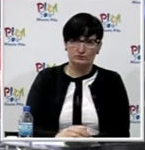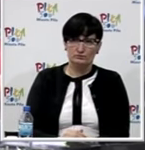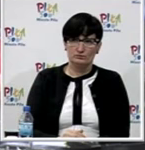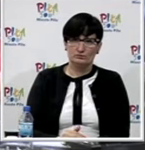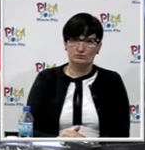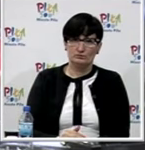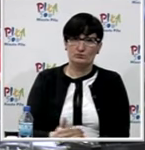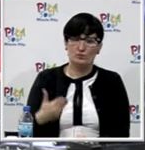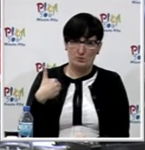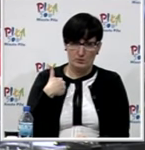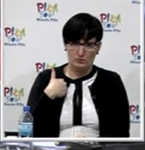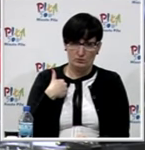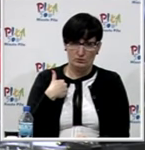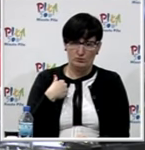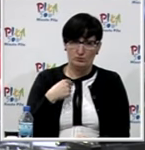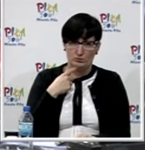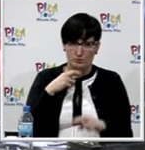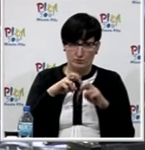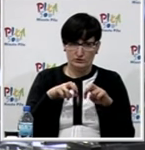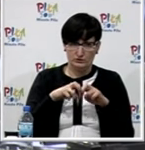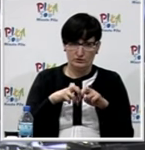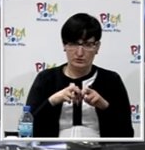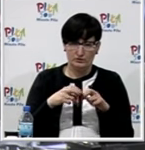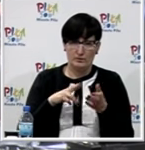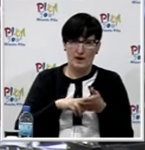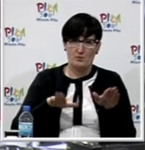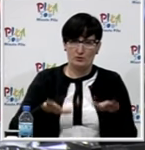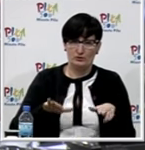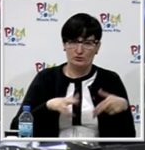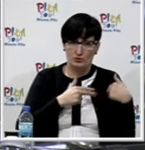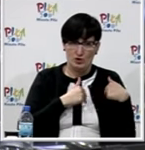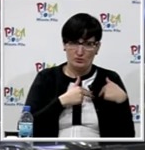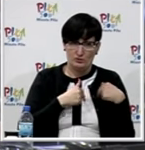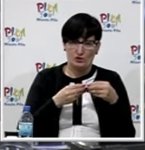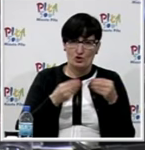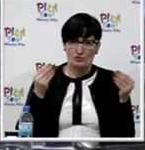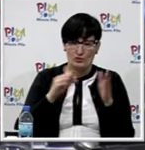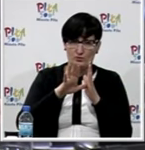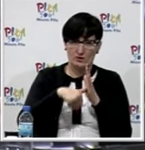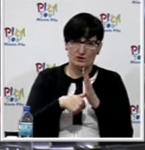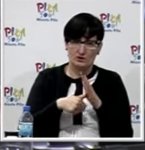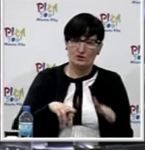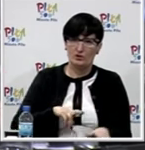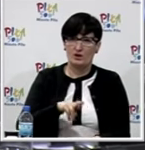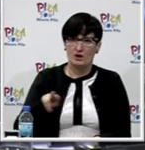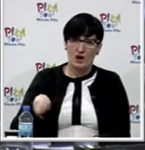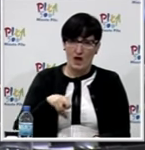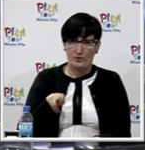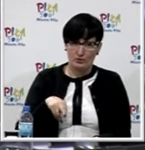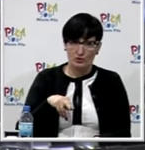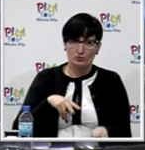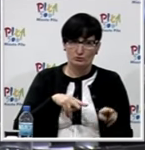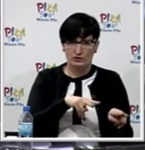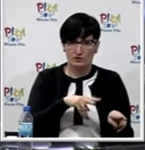2014-2024 był procedowany podczas posiedzenia Komisji Budżetu i Rozwoju Miasta. Radni uczestniczący